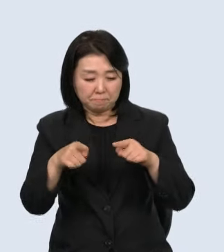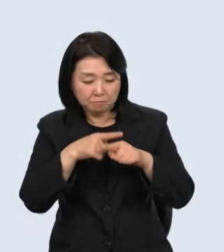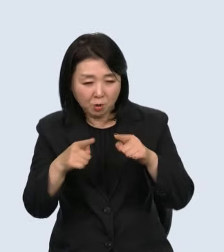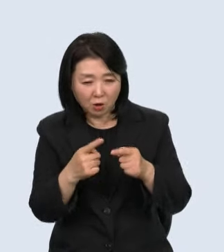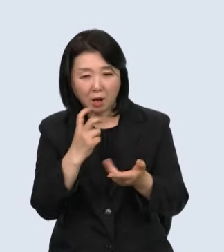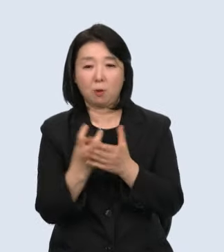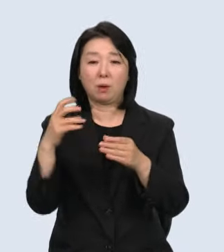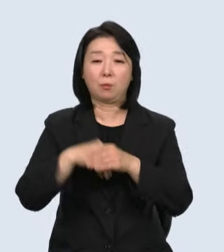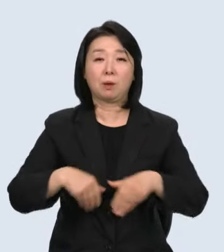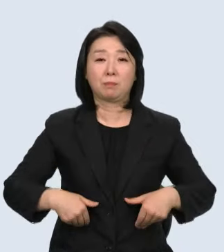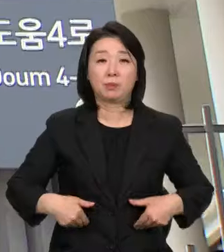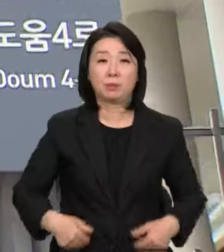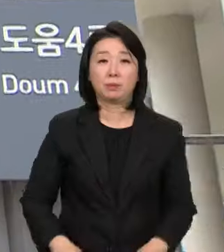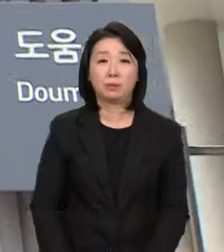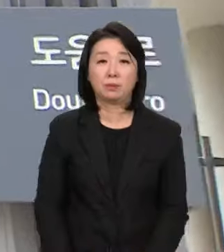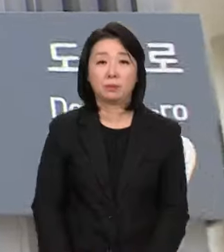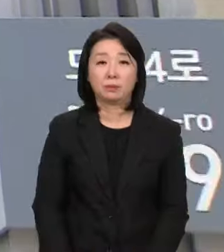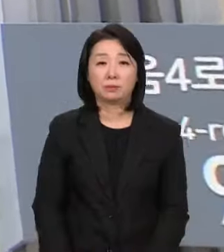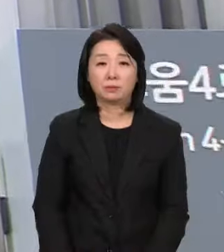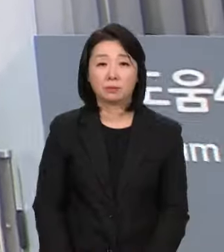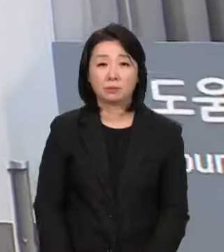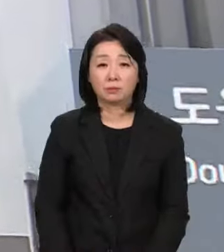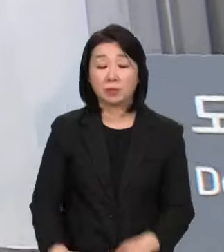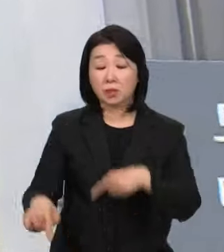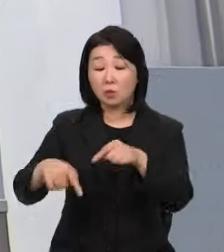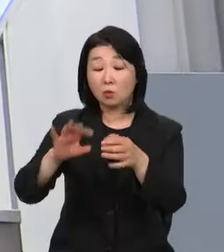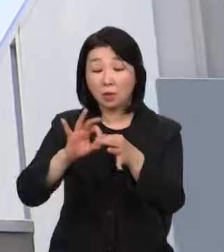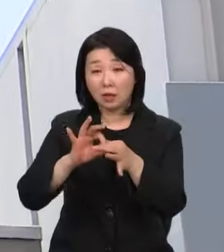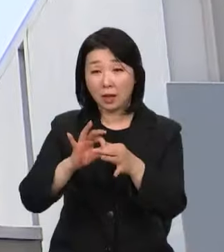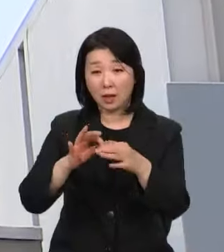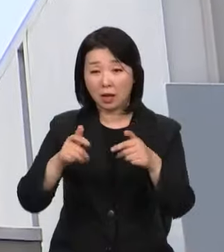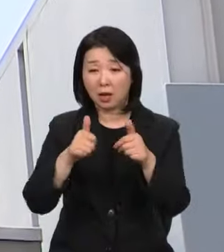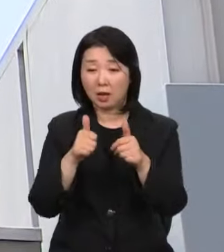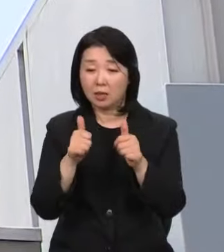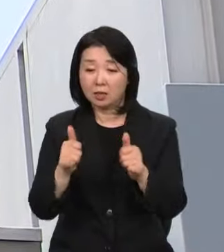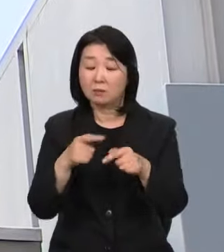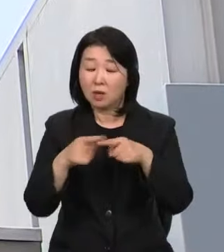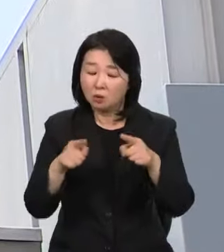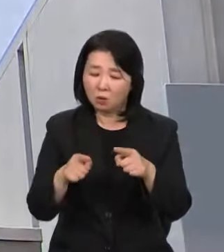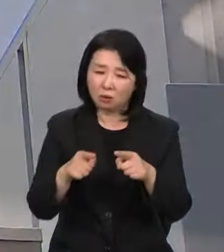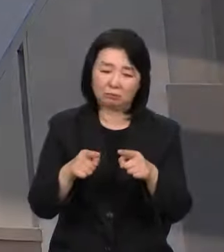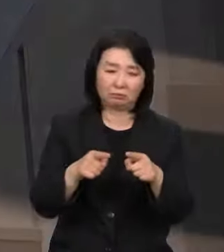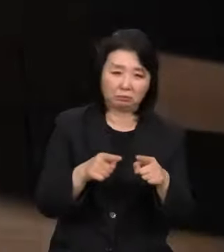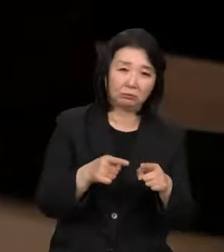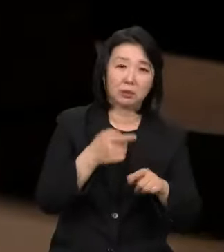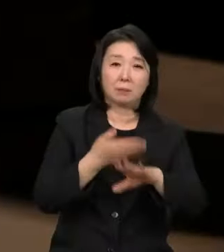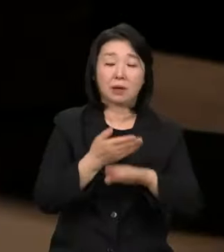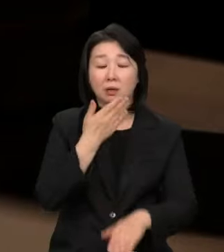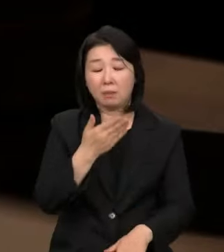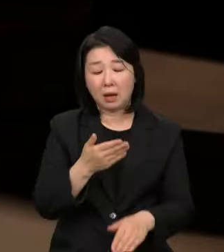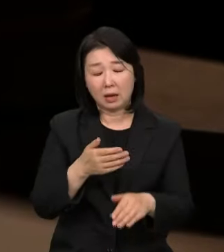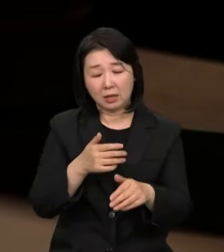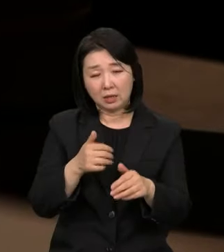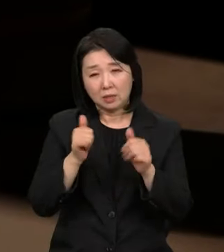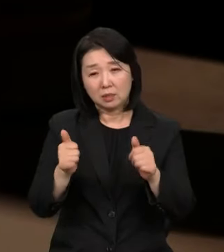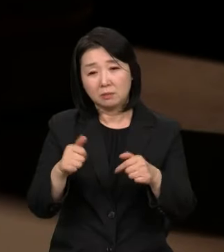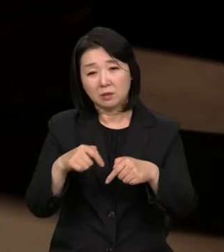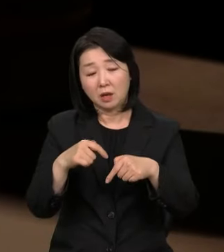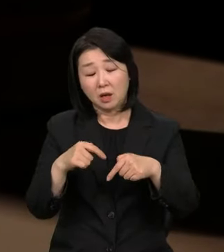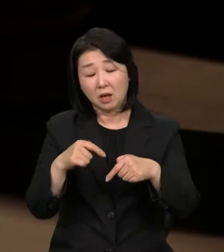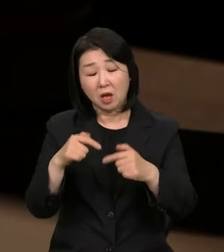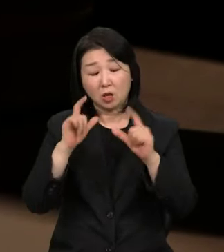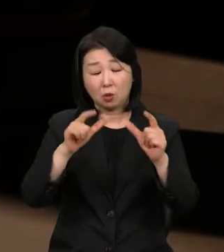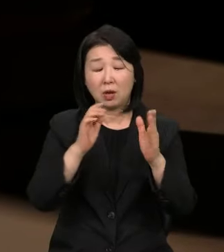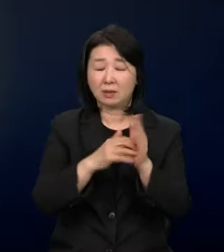담아야 한다고 요구합니다 정권에 따라 심사위원들의 성향이 달라질 수 있고 심사결과에 불복하는 사례가 나올 수